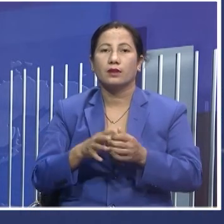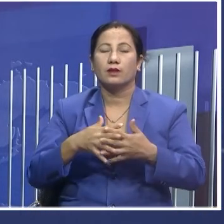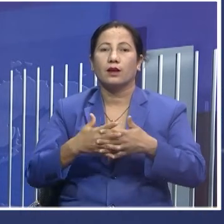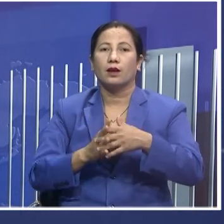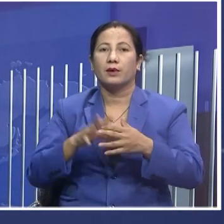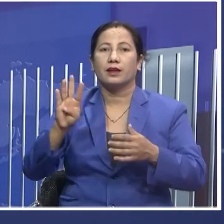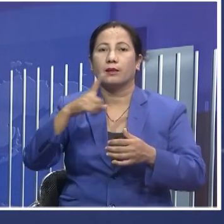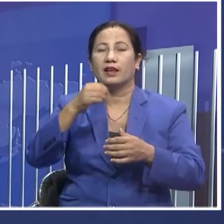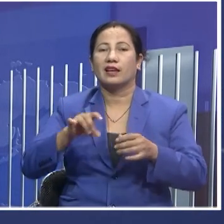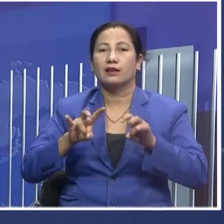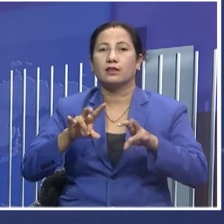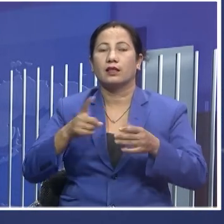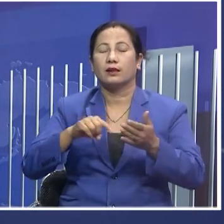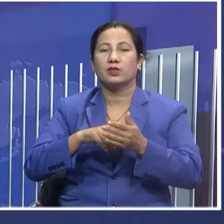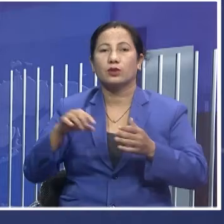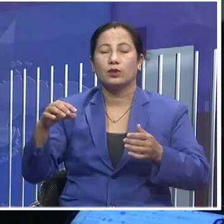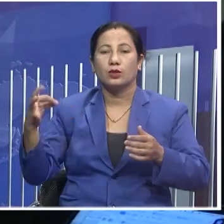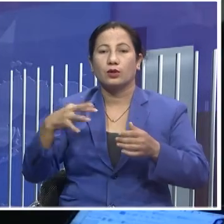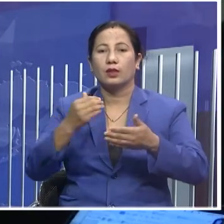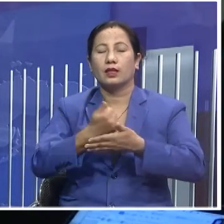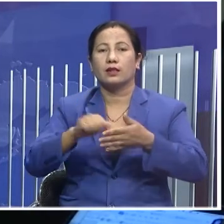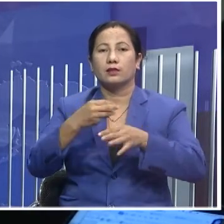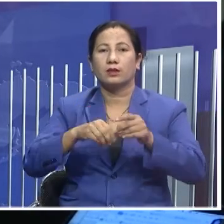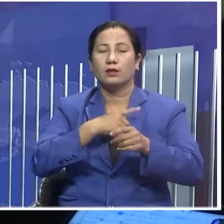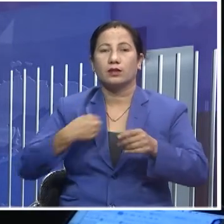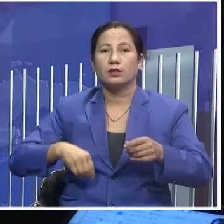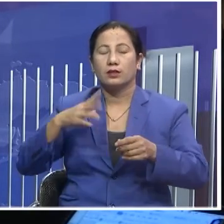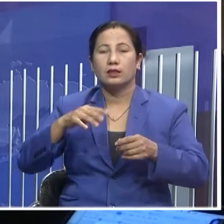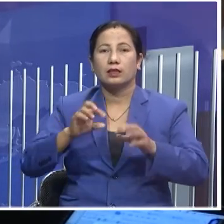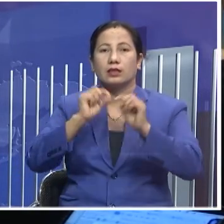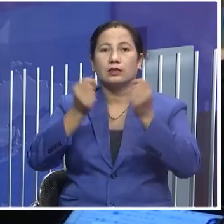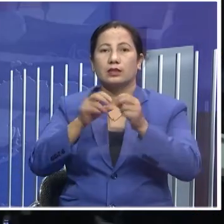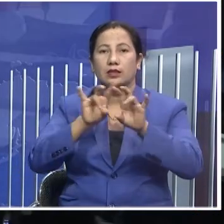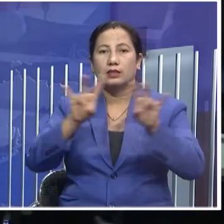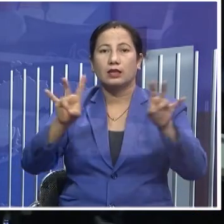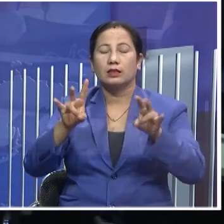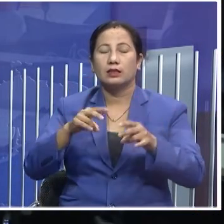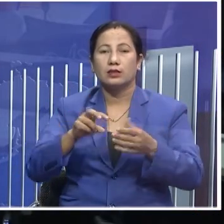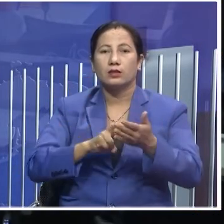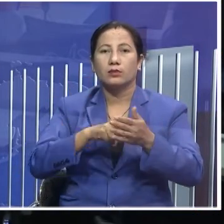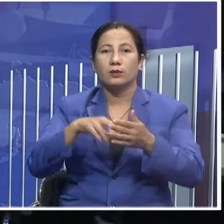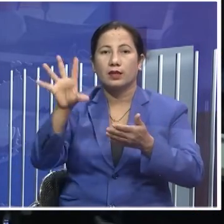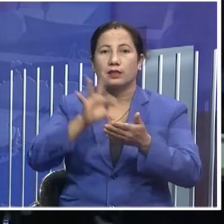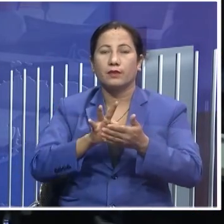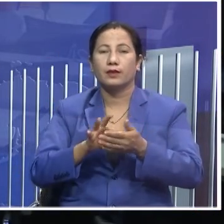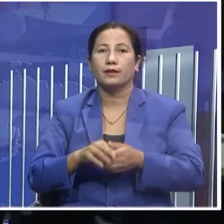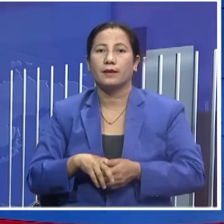अमेरिका, बेलायत र अस्ट्रेलिया बीचको नयाँ सम्झौताबारे चीनको निन्दा, क्षेत्रीय शान्ति र स्थायित्व कमजोर पार्ने टिप्पणी।